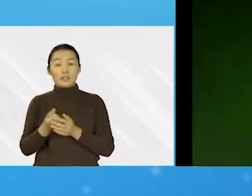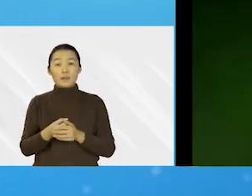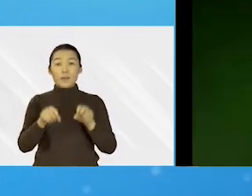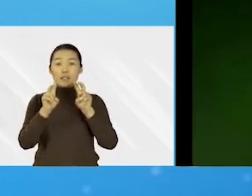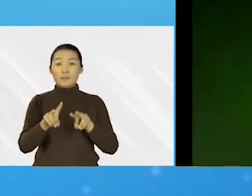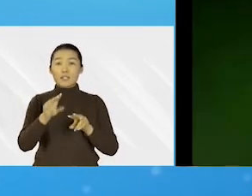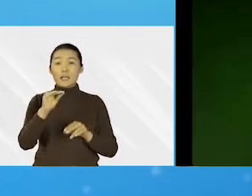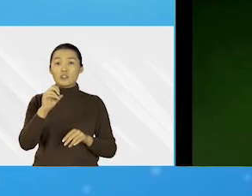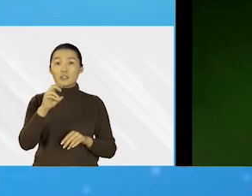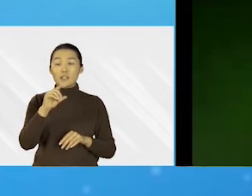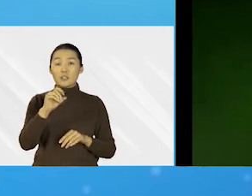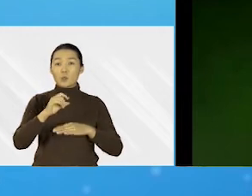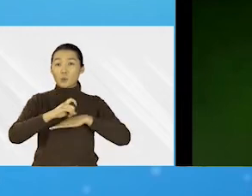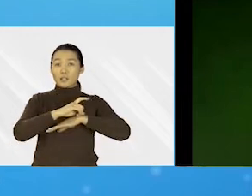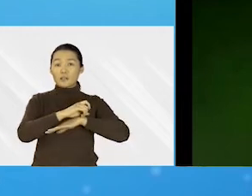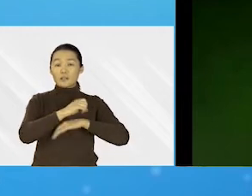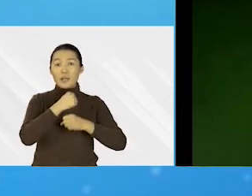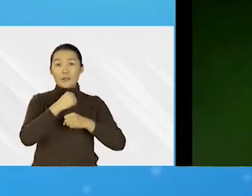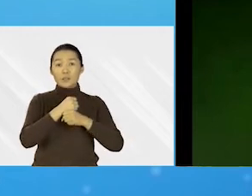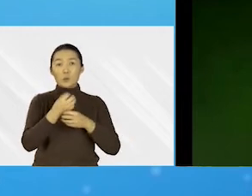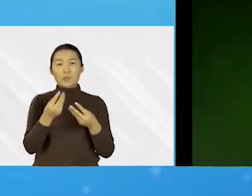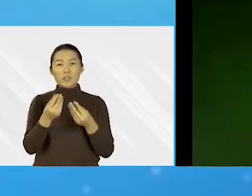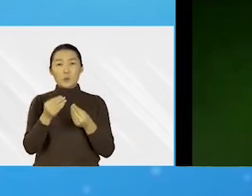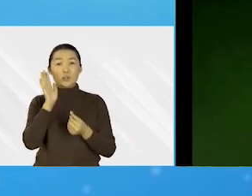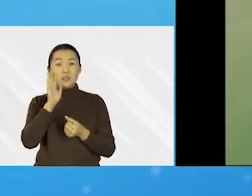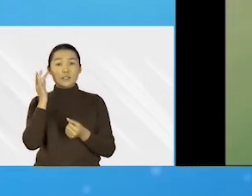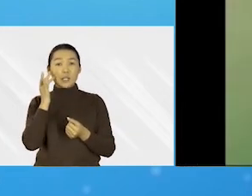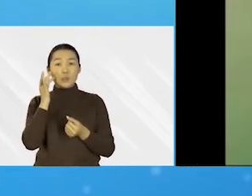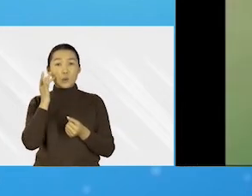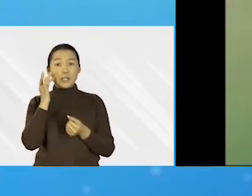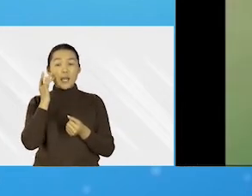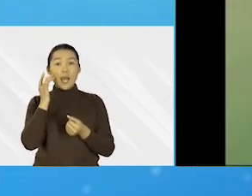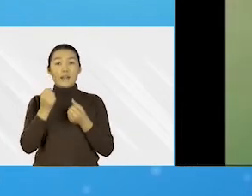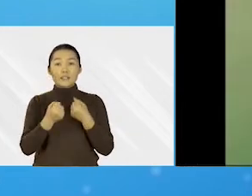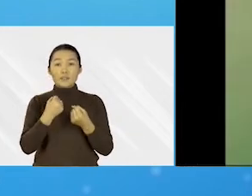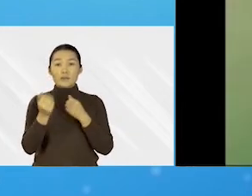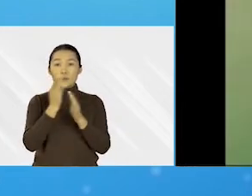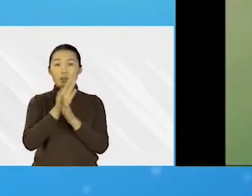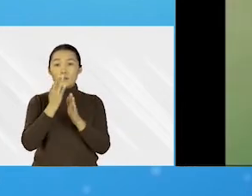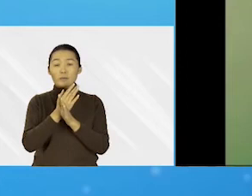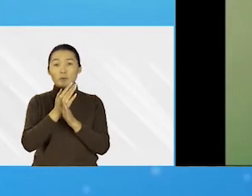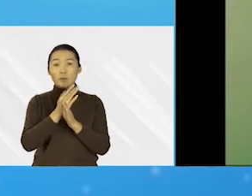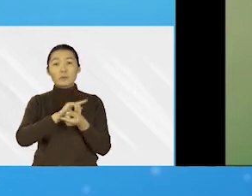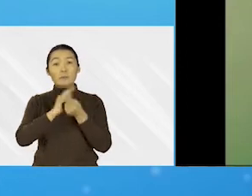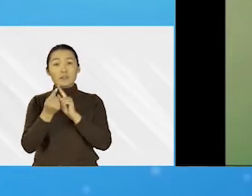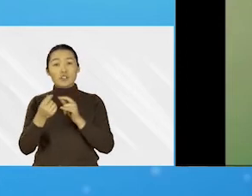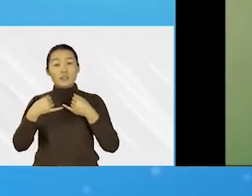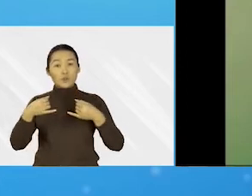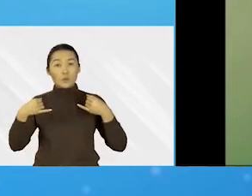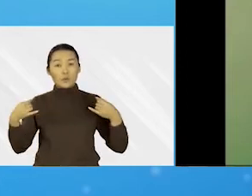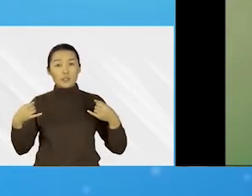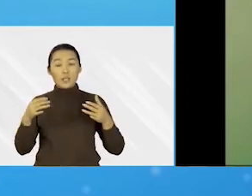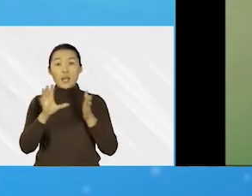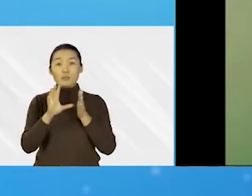железы гусеницы образуют липкую жидкость, которая тут же затвердевает на воздухе, превращаясь в шелковую нить. С ее